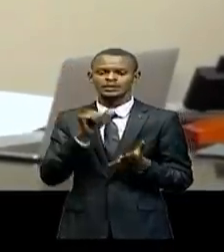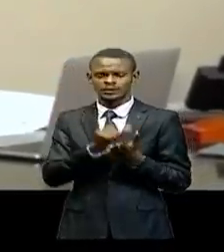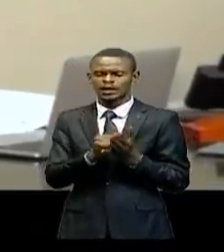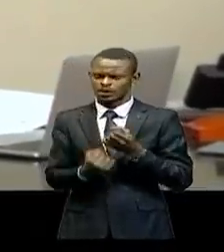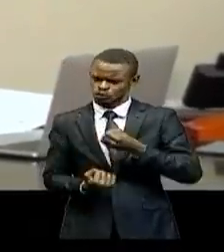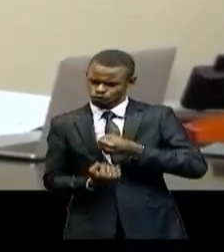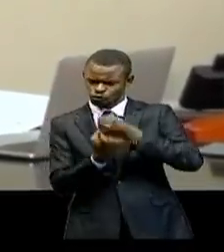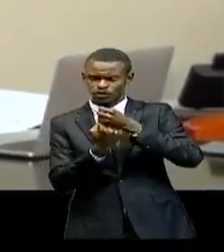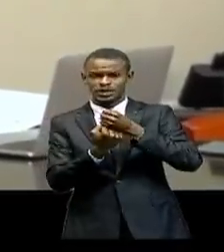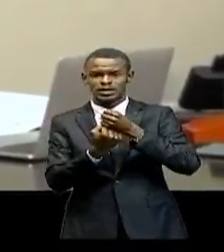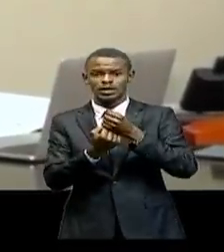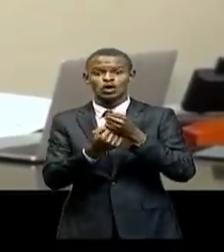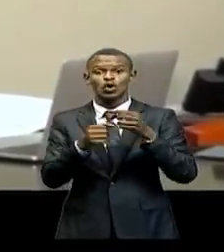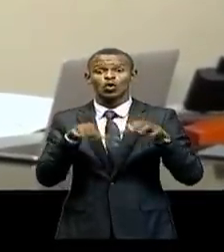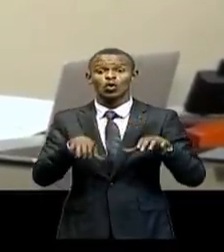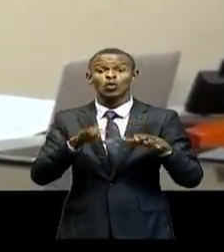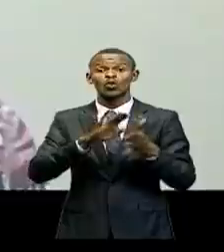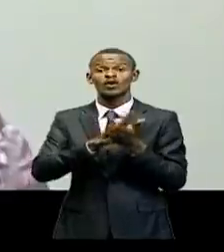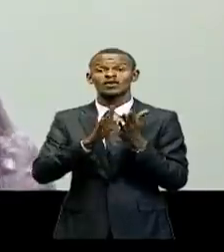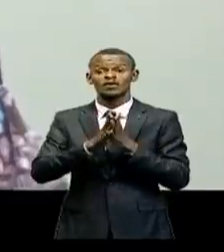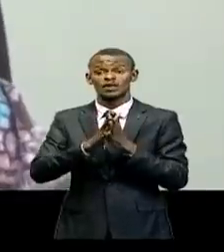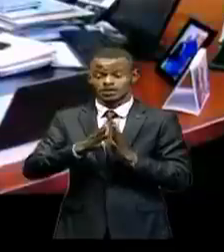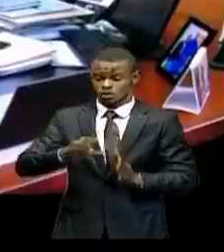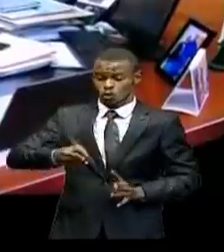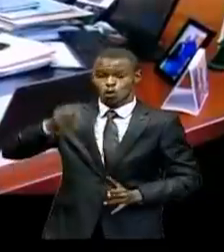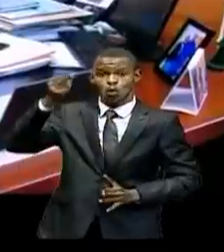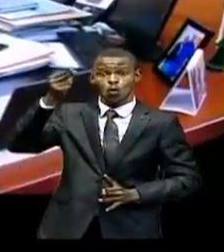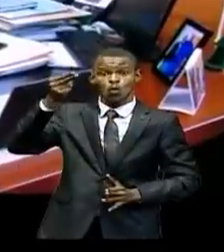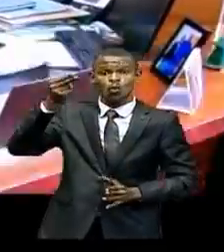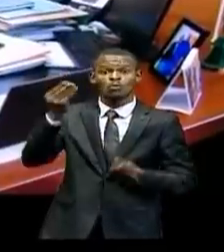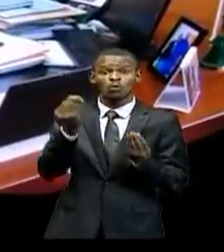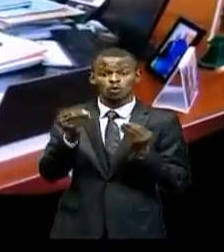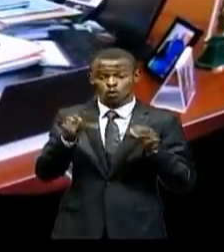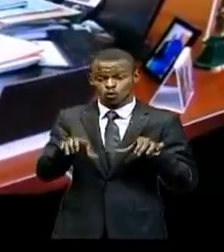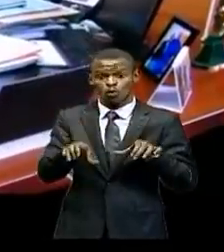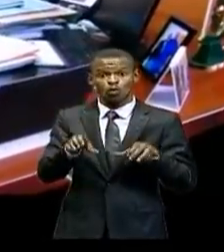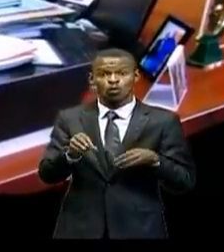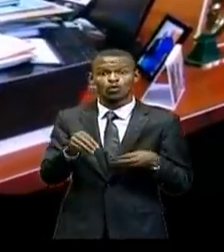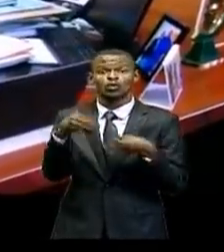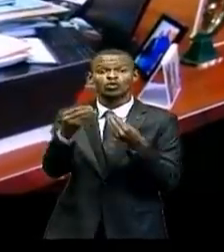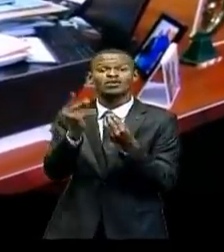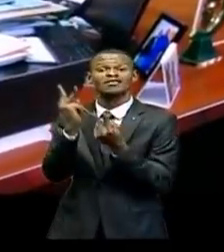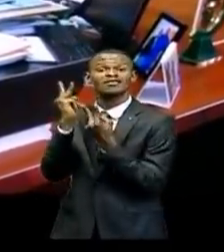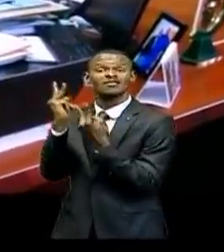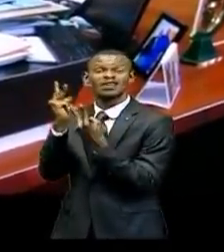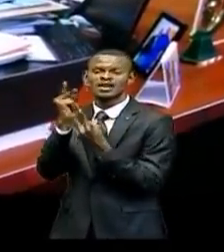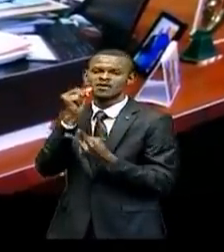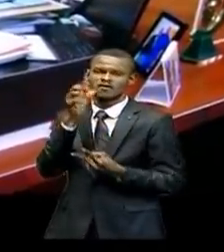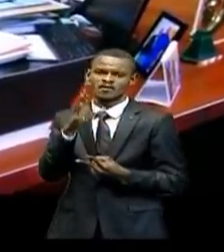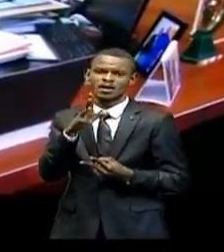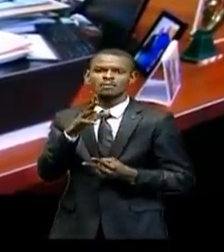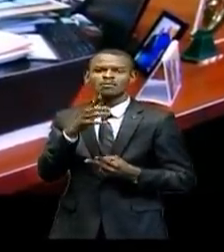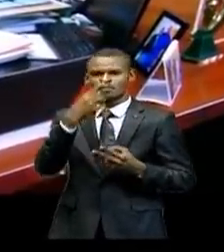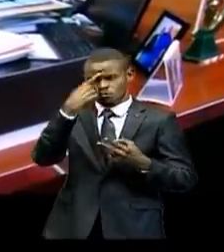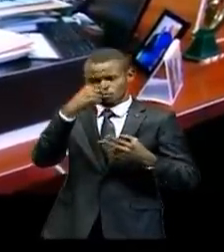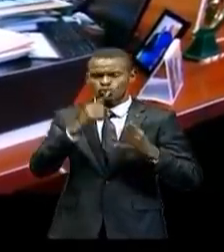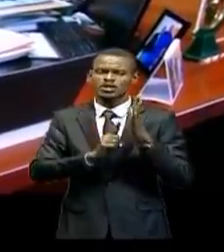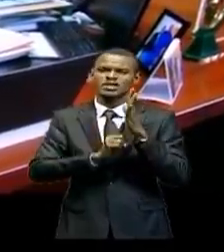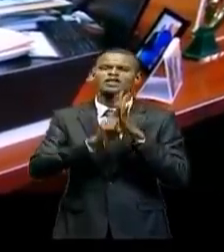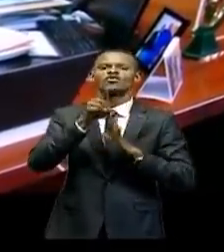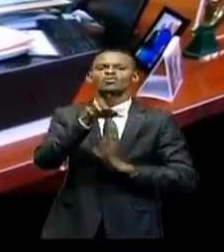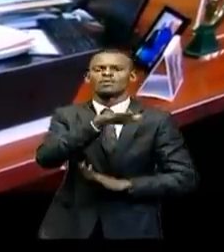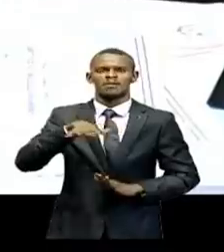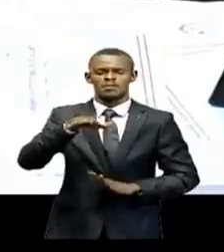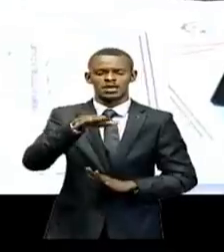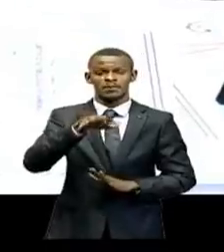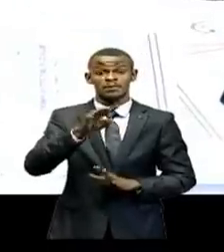fera progresser l'agenda de la femme africaine en répondant à l'un des domaines prioritaires de Beijing. La ministre du Genre